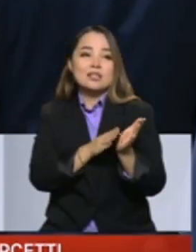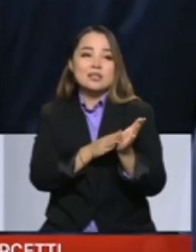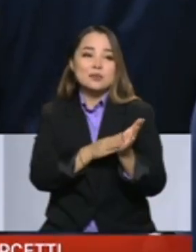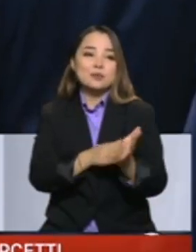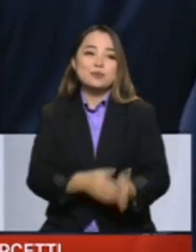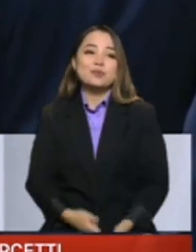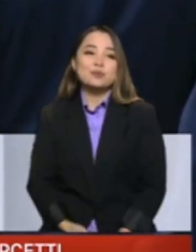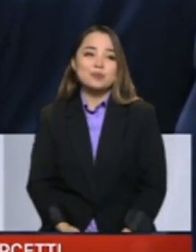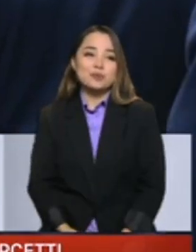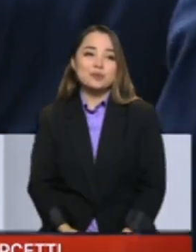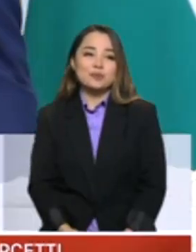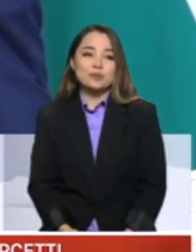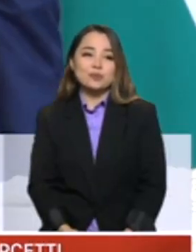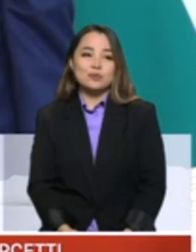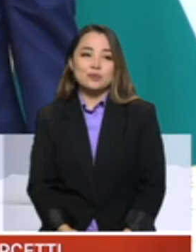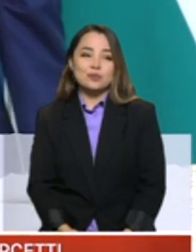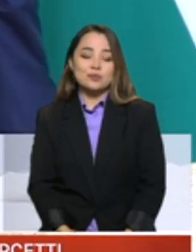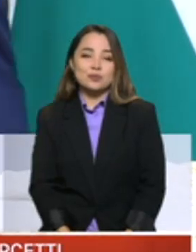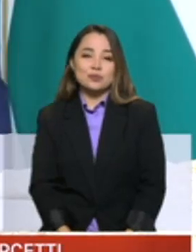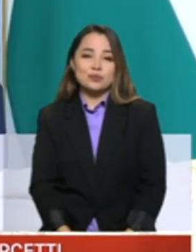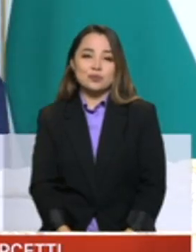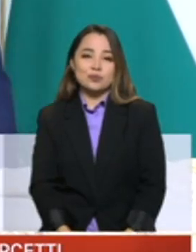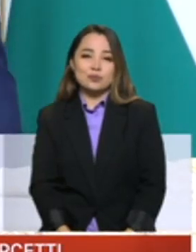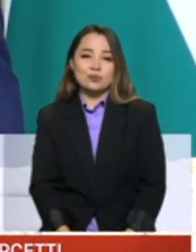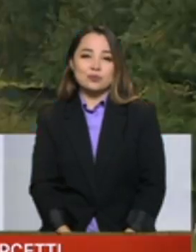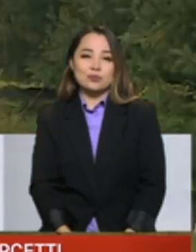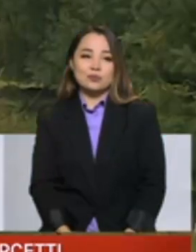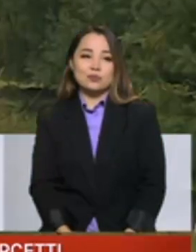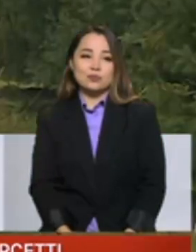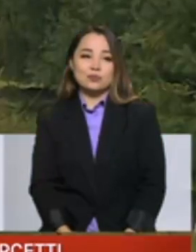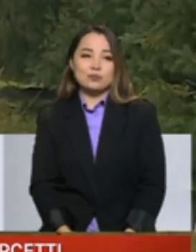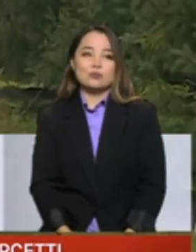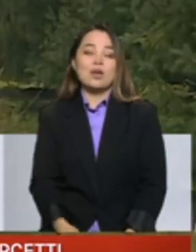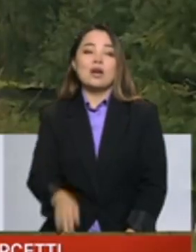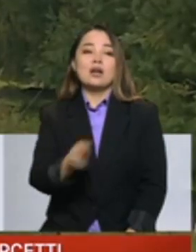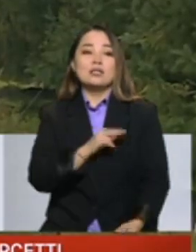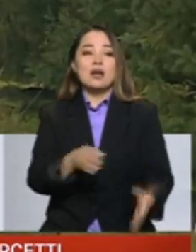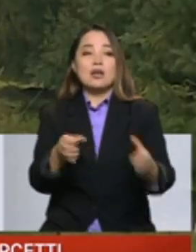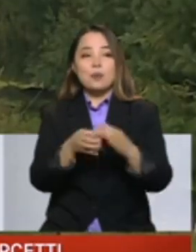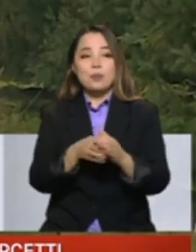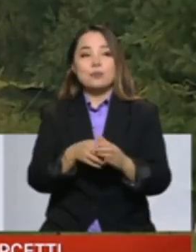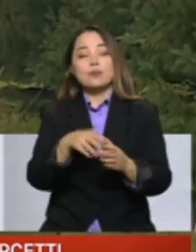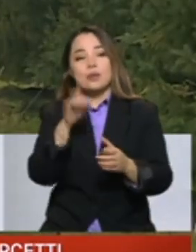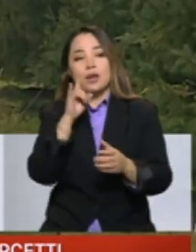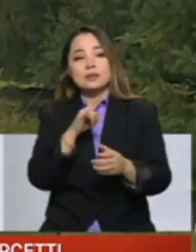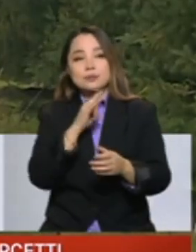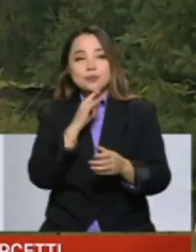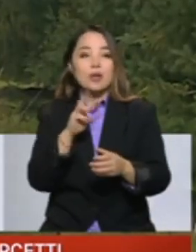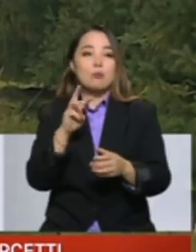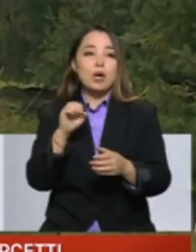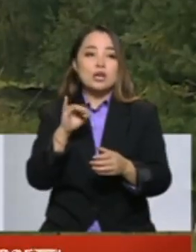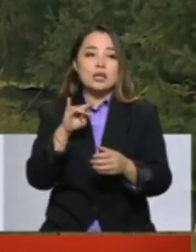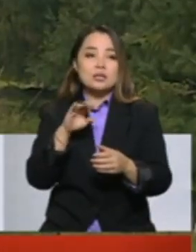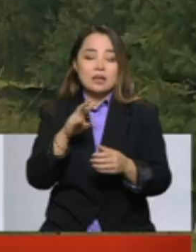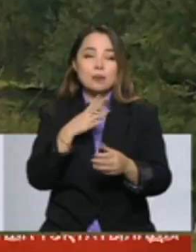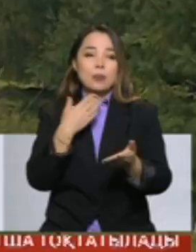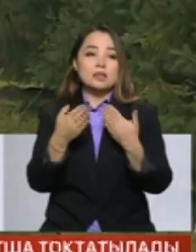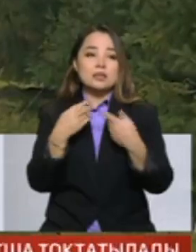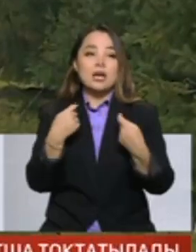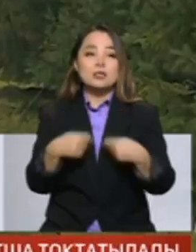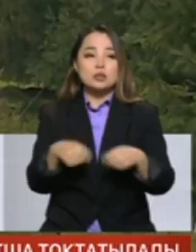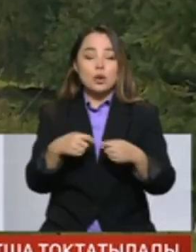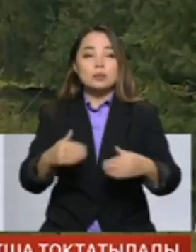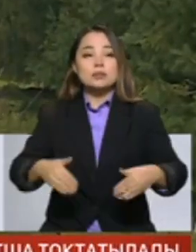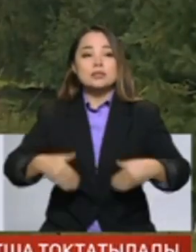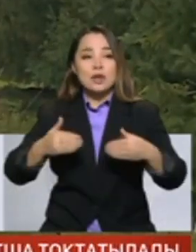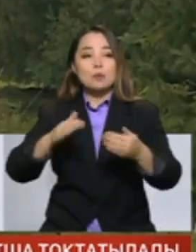үшін Мажарстанның премьер-министрі Виктор Орбан. Тараптар Қазақстан мен Мажарстан арасындағы сауда-экономикалық қарым-қатынасқа серпін